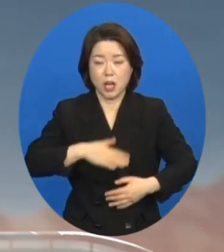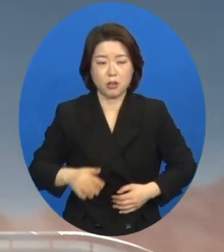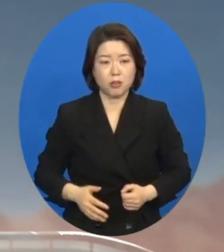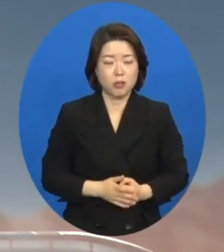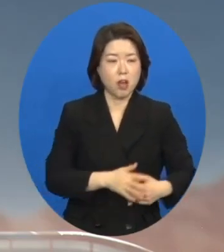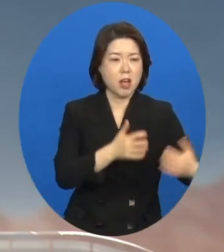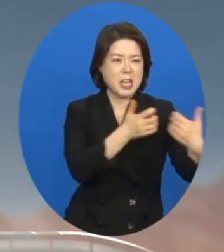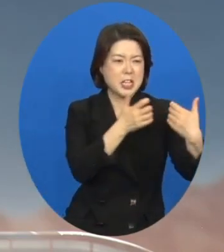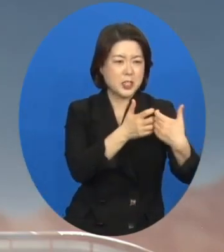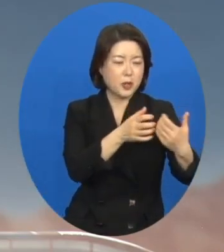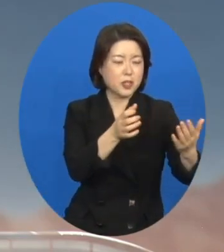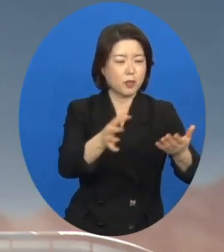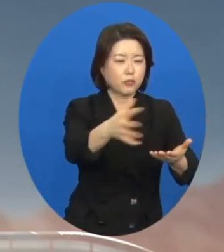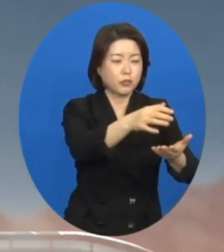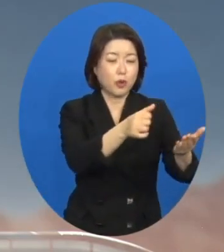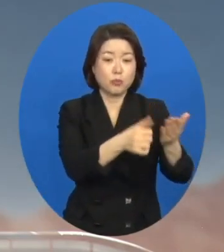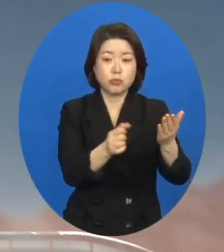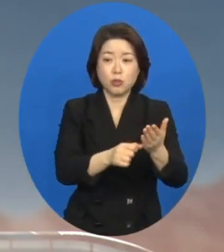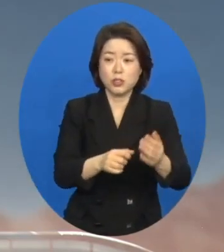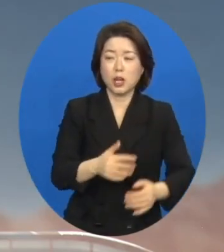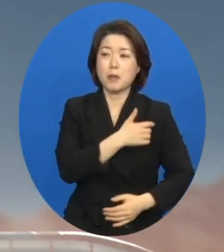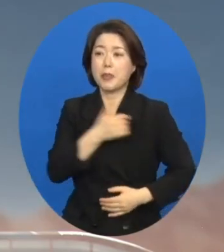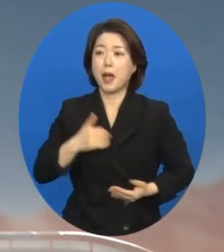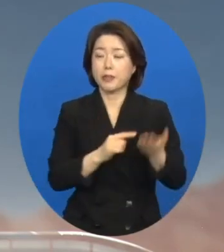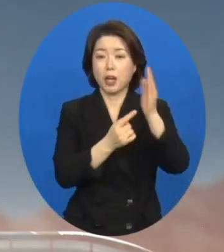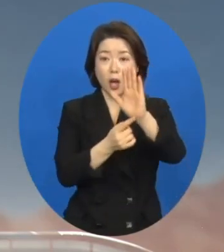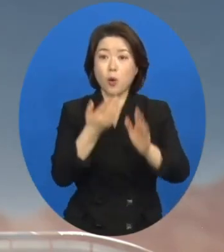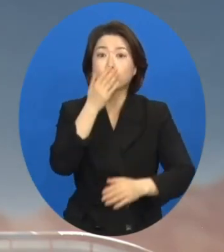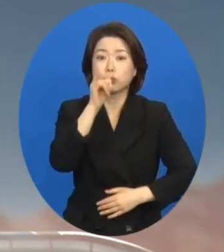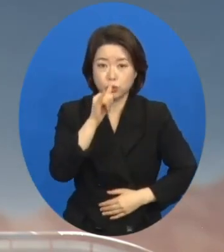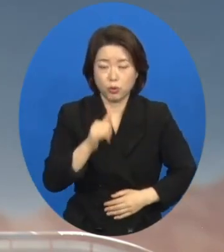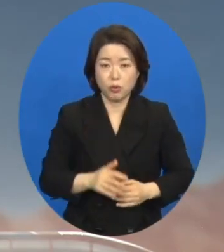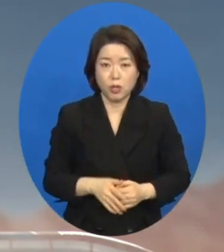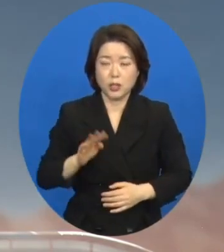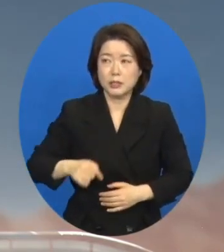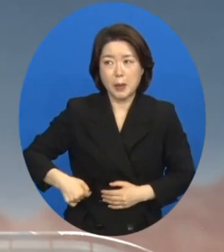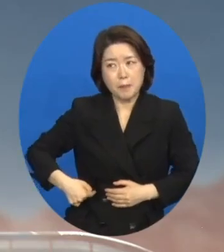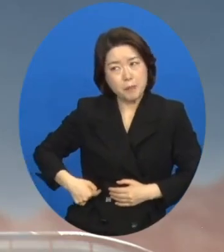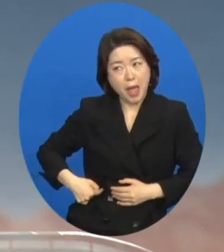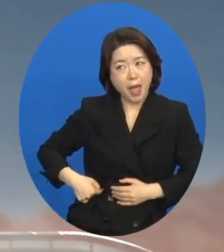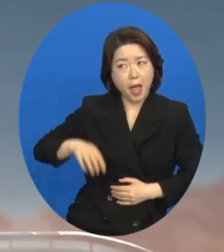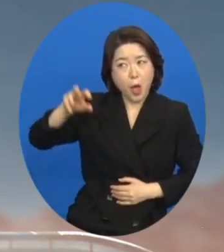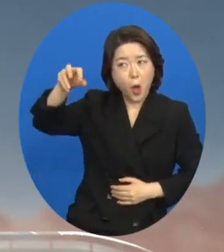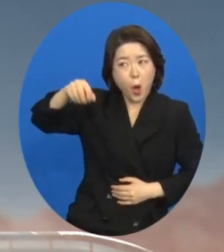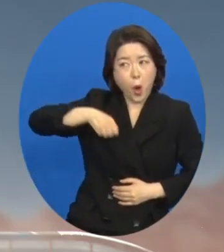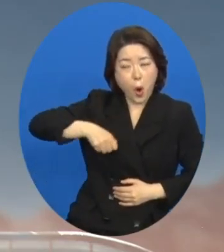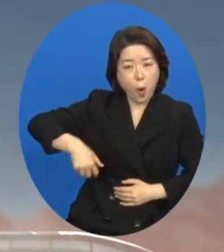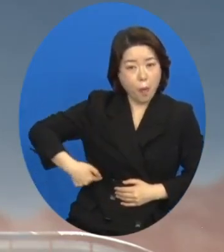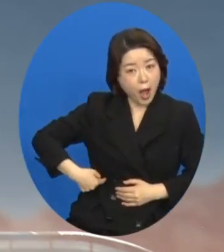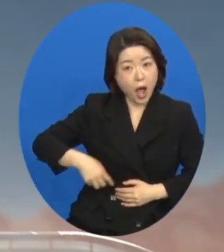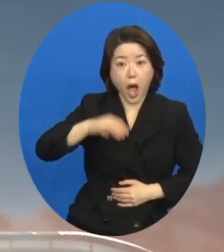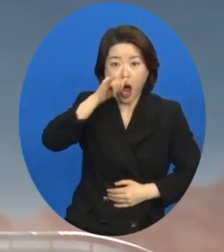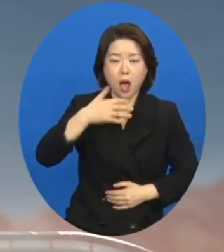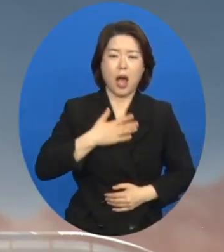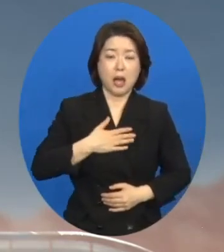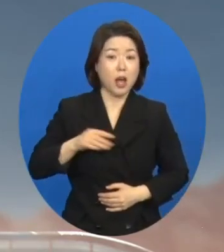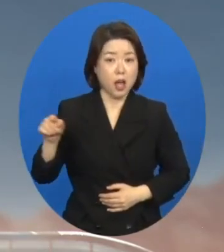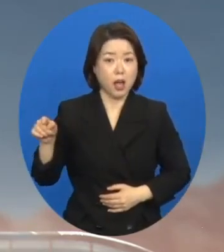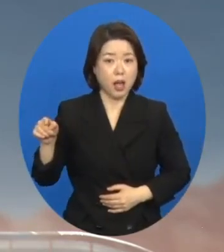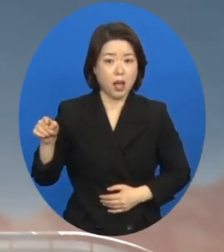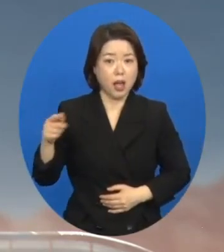내놓으면 되잖아요. 그 왜 숨겨요? 마음의 양심이 걸리는 거야. 이거 훔치는 거 이거 안 되는 건데 이거 가져오면 안 되는 거